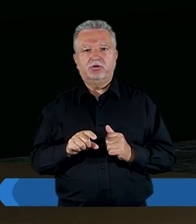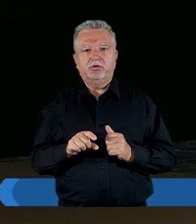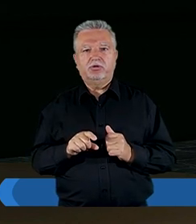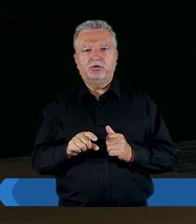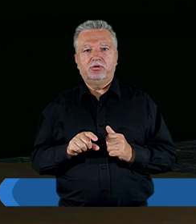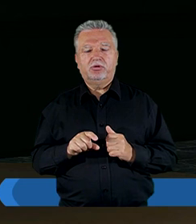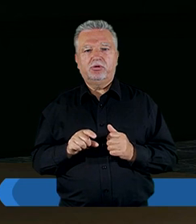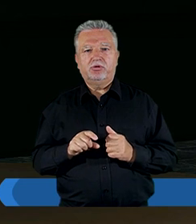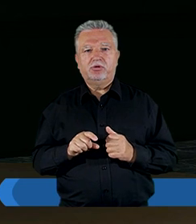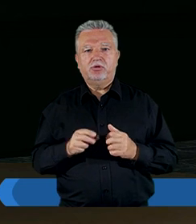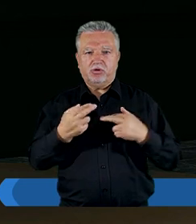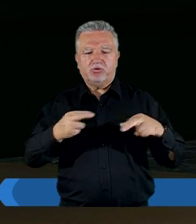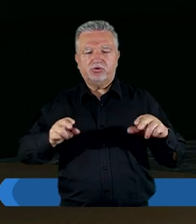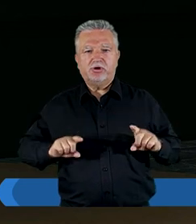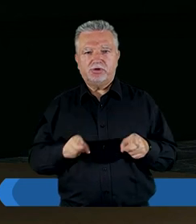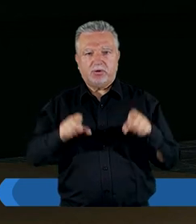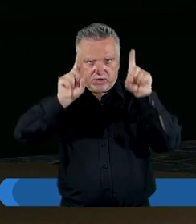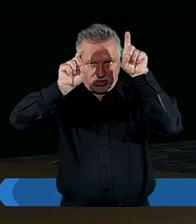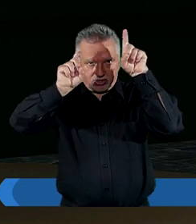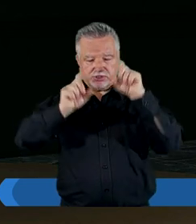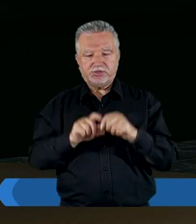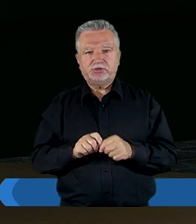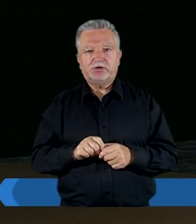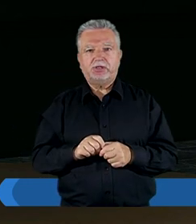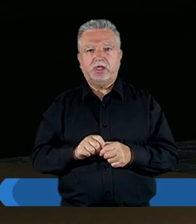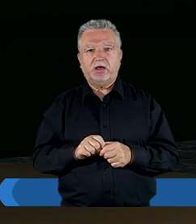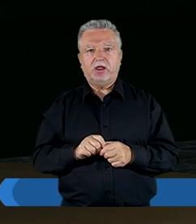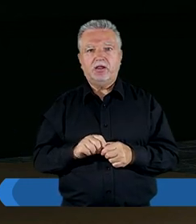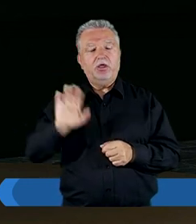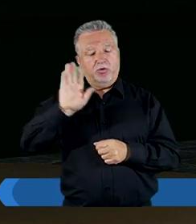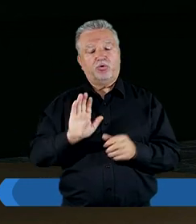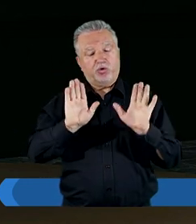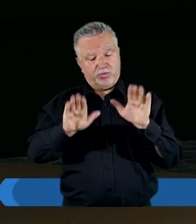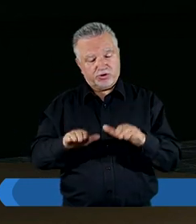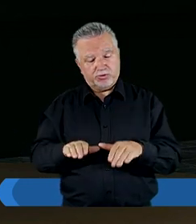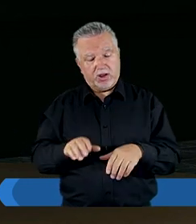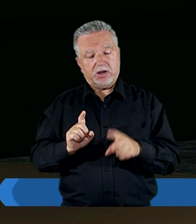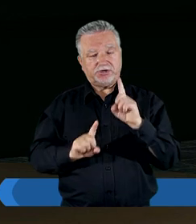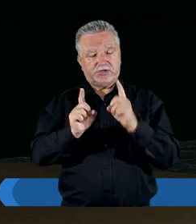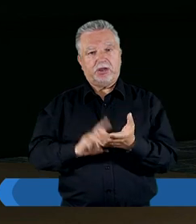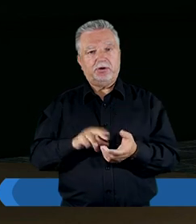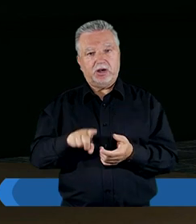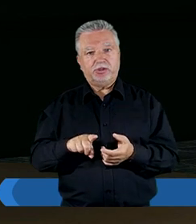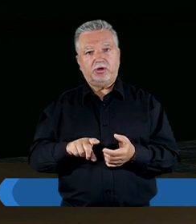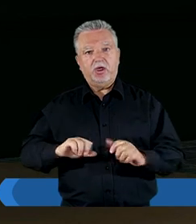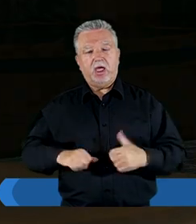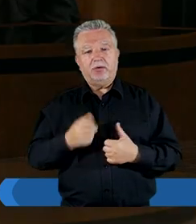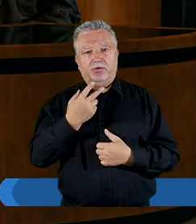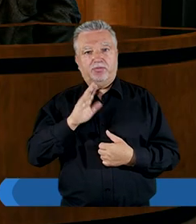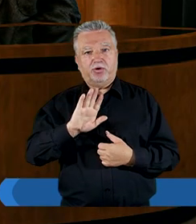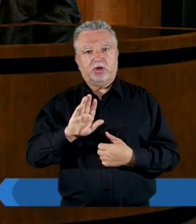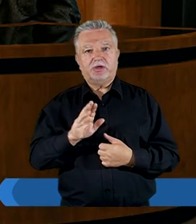jakby zniszczenie, które nie jest wolą Pana Boga, ale Bóg jest niejako zmuszony, żeby pozwolić, aby to się stało przez to, że sam jest